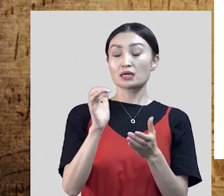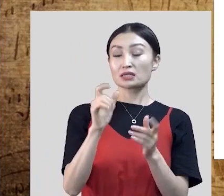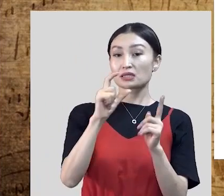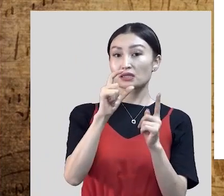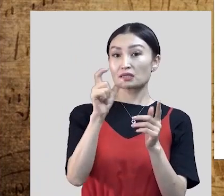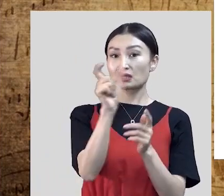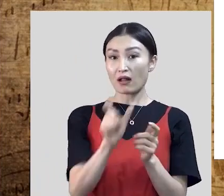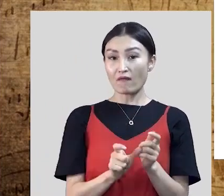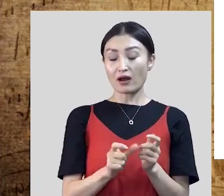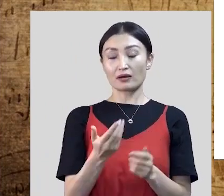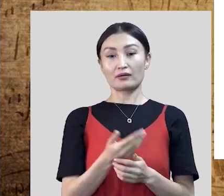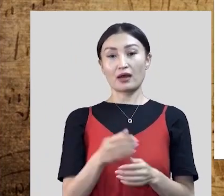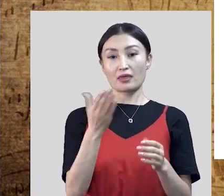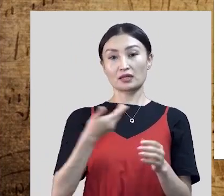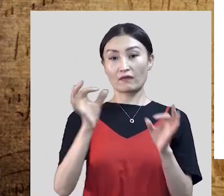нашего гимна.